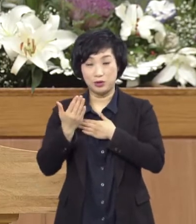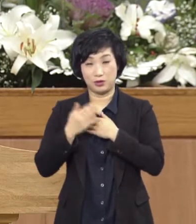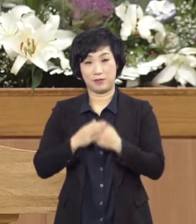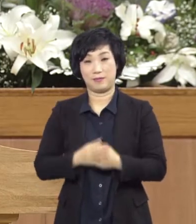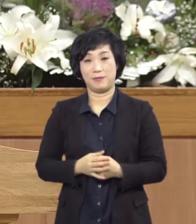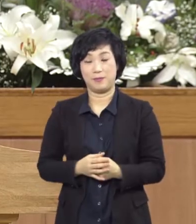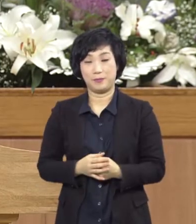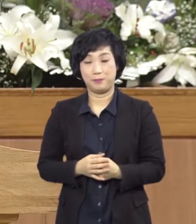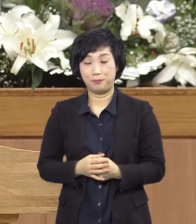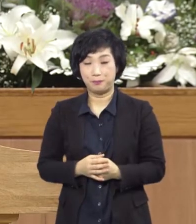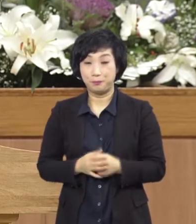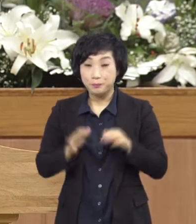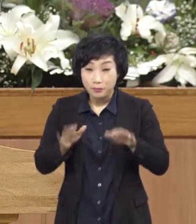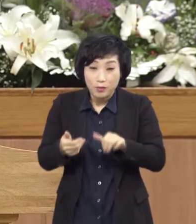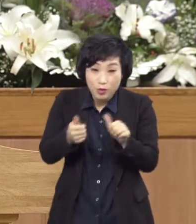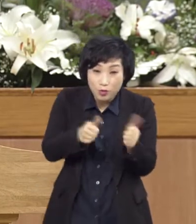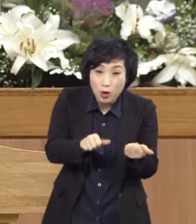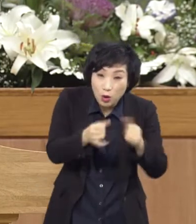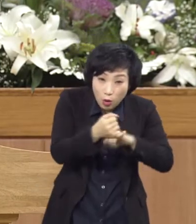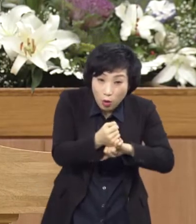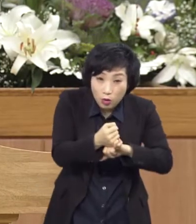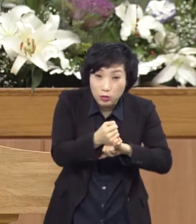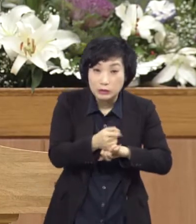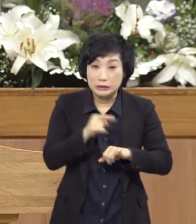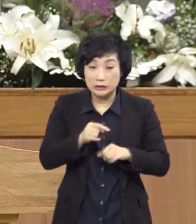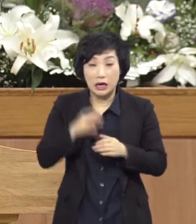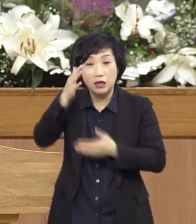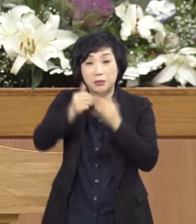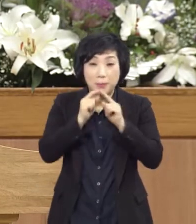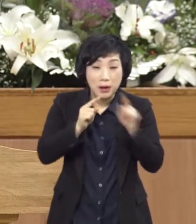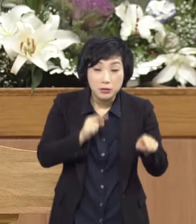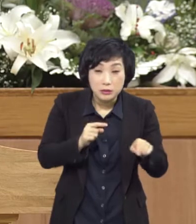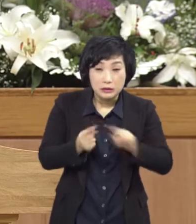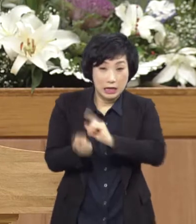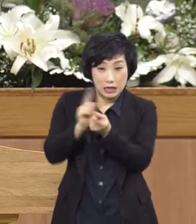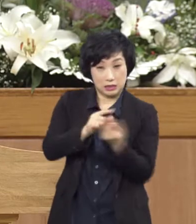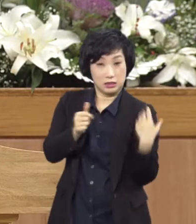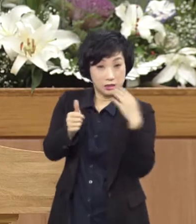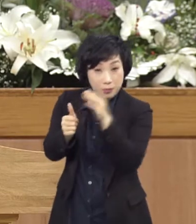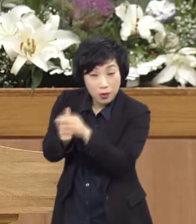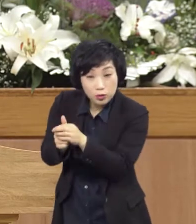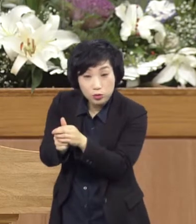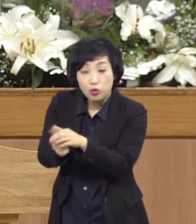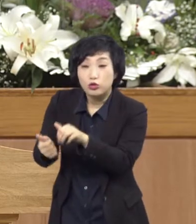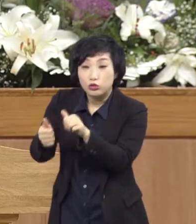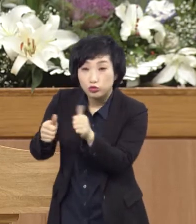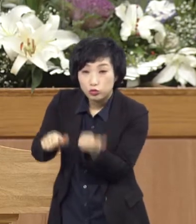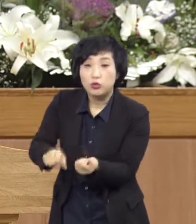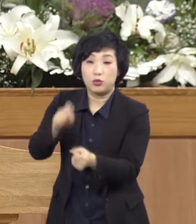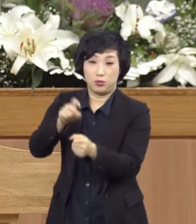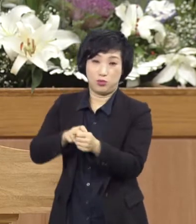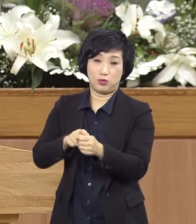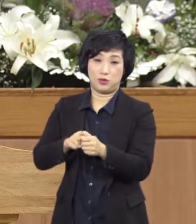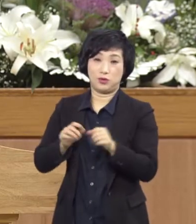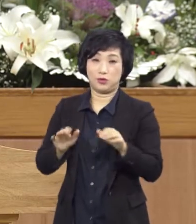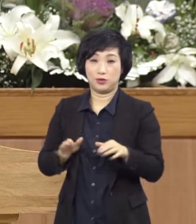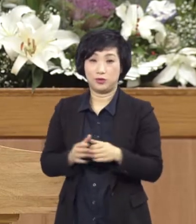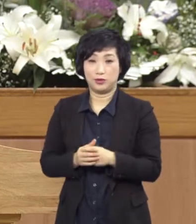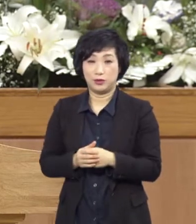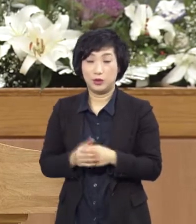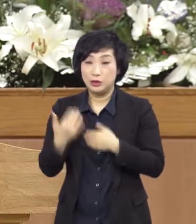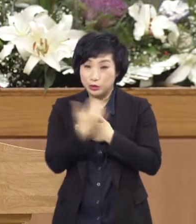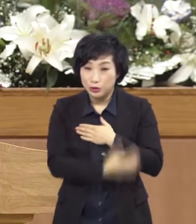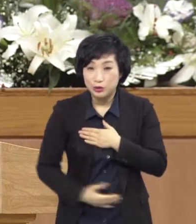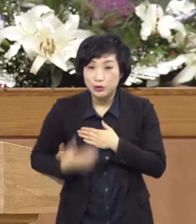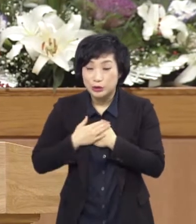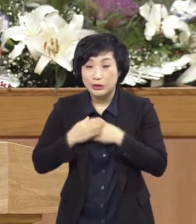되어서 정령 죽으리라 함을 대신 짊어지고 죽으시기 위해서